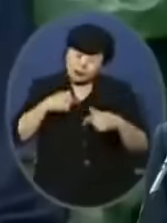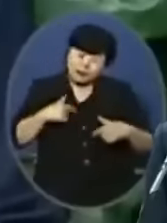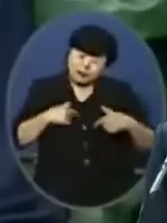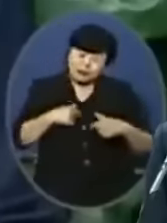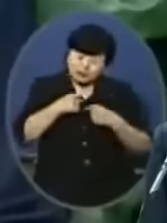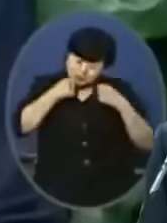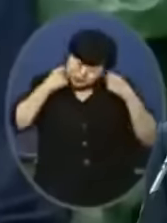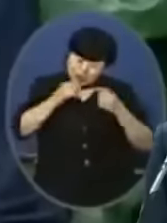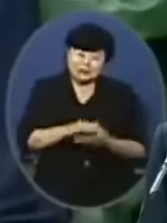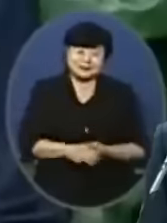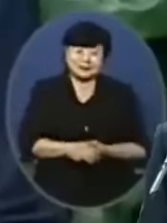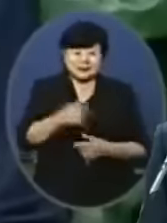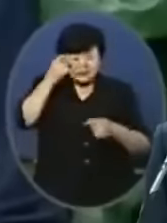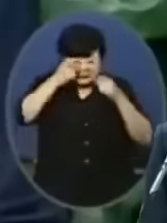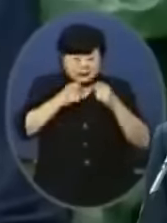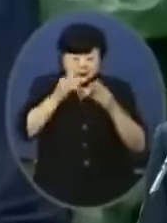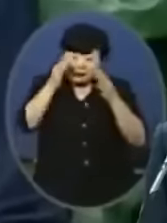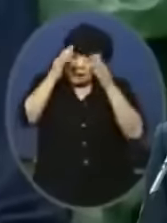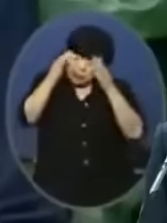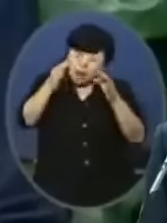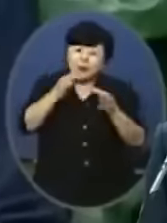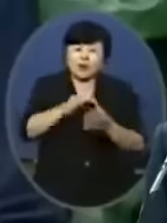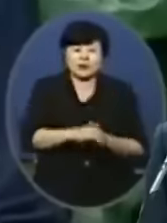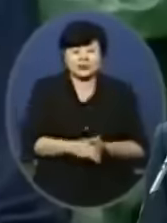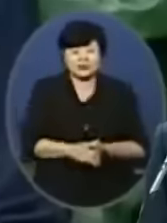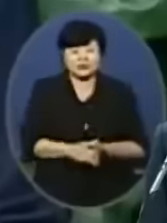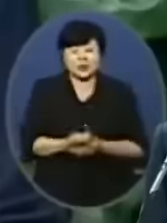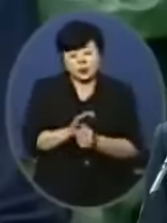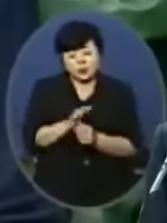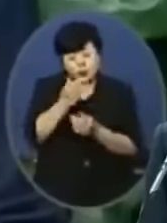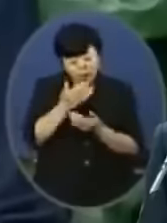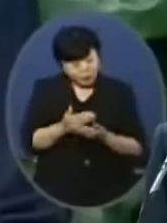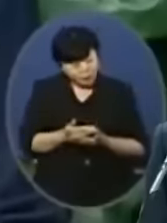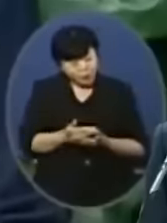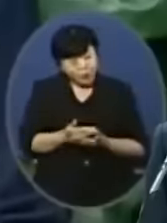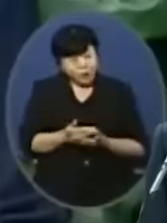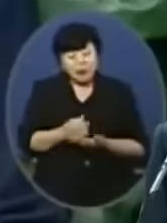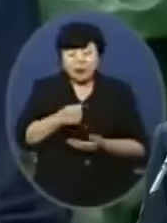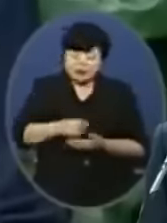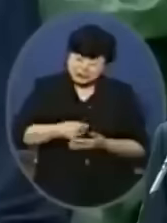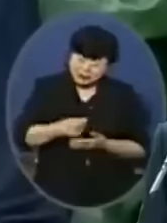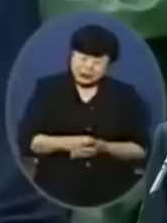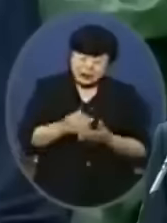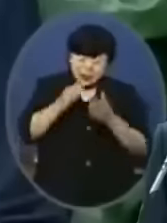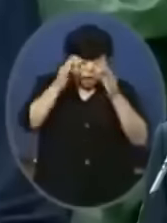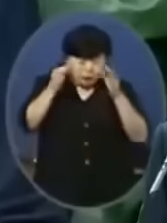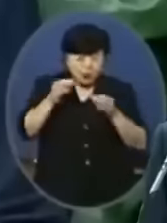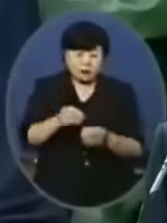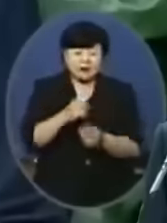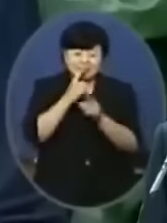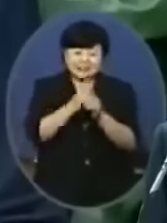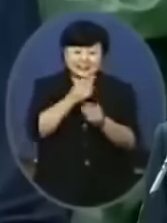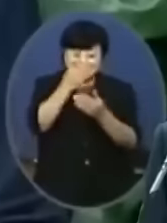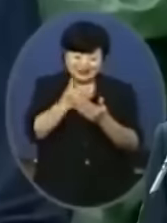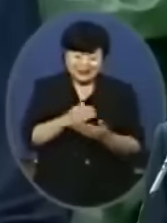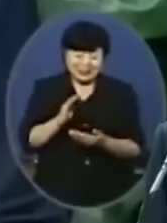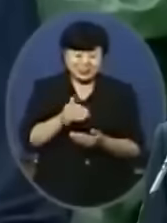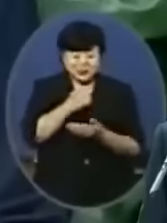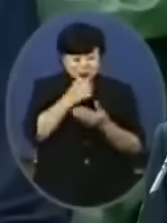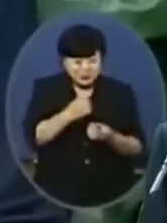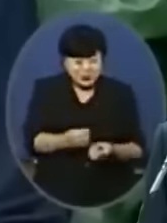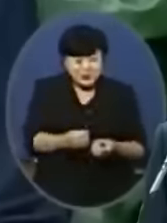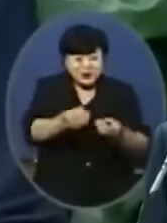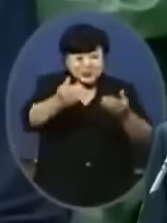기뻐하고 즐거워하고, 슬플 때는 바라보고 위로를 받고, 답답할 때는 바라보고 승리를 얻게 되시기를 주님